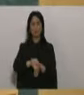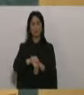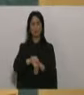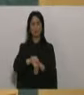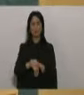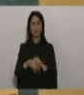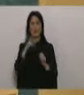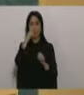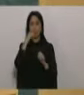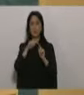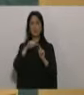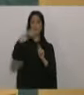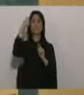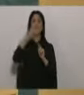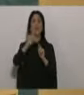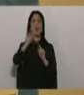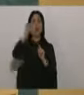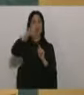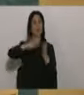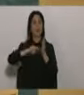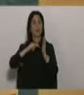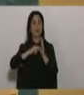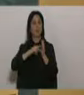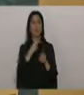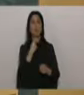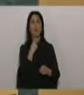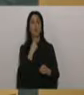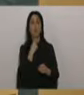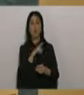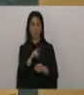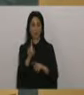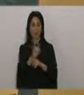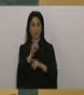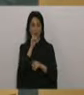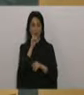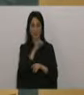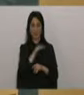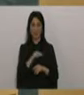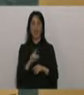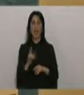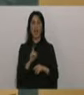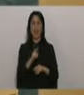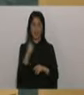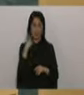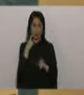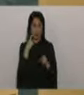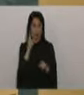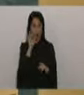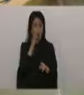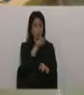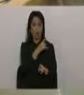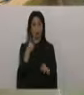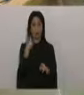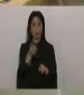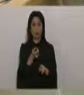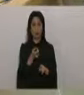მოიცავს ტყუილს იქით რაღაცას. ეს არის გოიმური ტყუილი, ბატონო რომან. მე ირაკლი გეტყვით ხოლმე რაღაცას და გწყინთ.